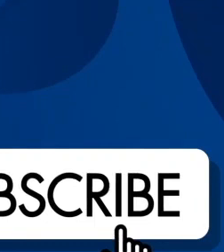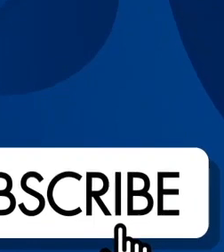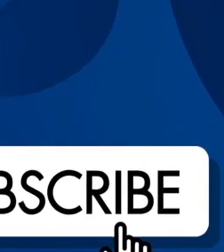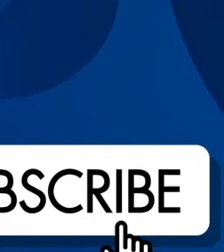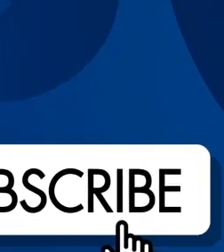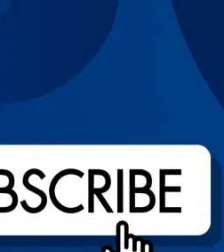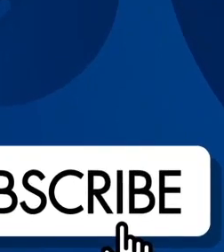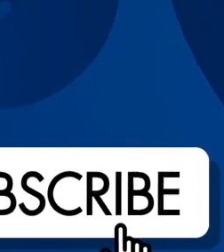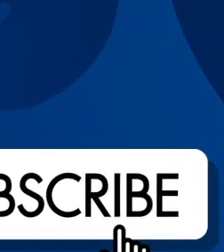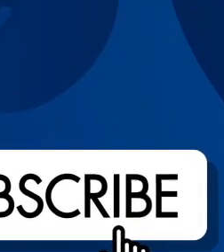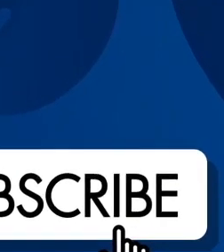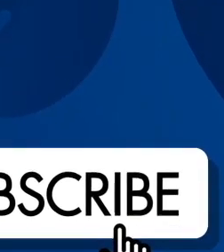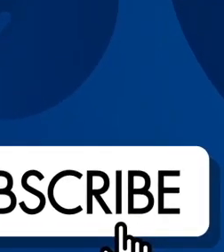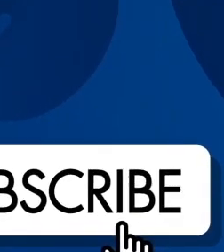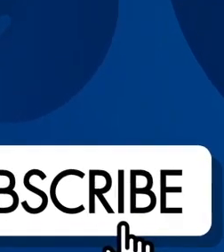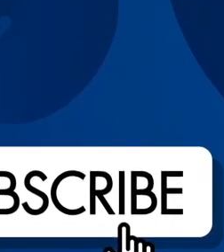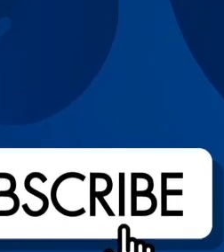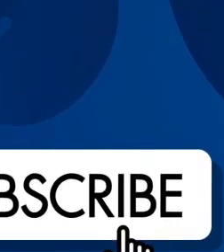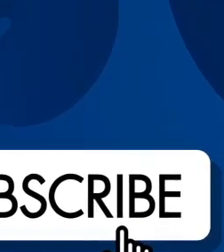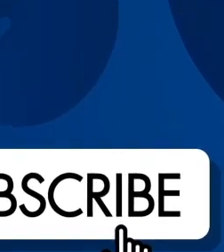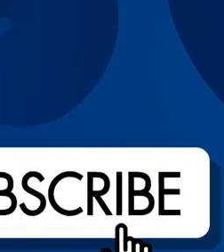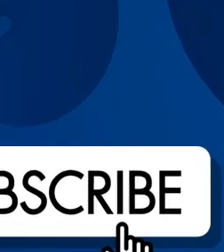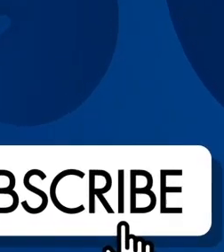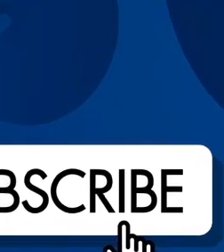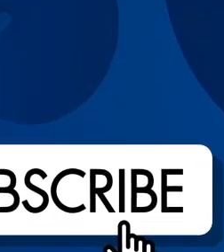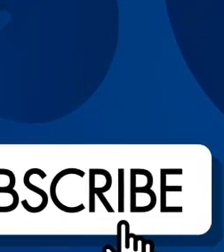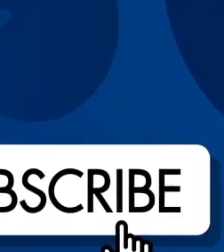ชสดๆแชชสดๆ